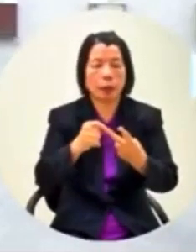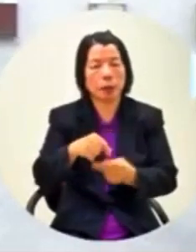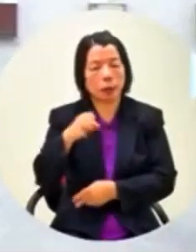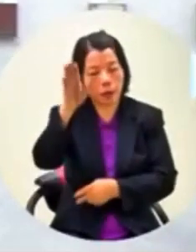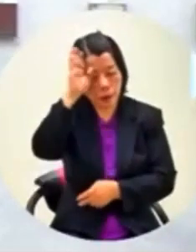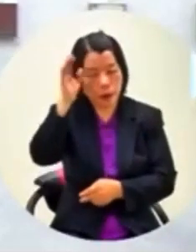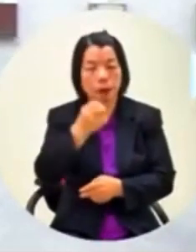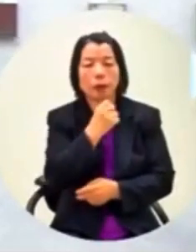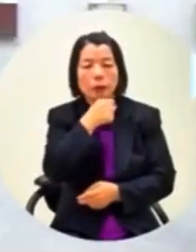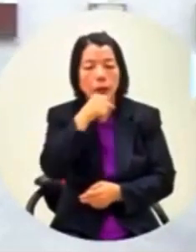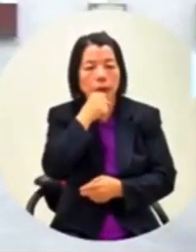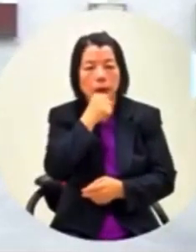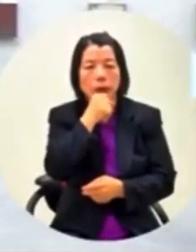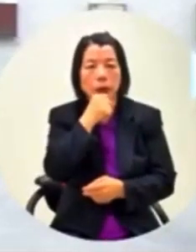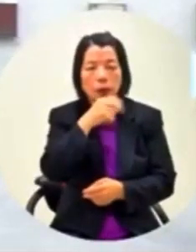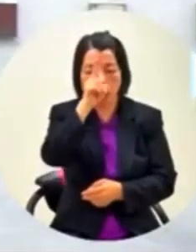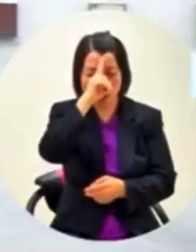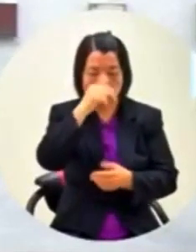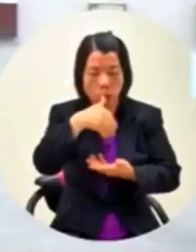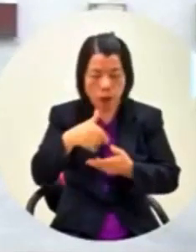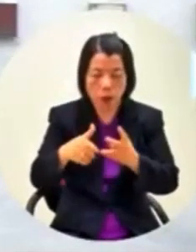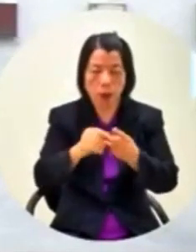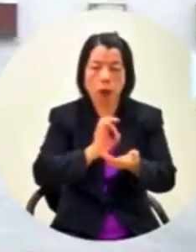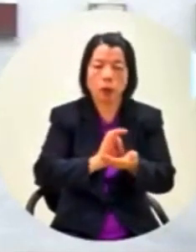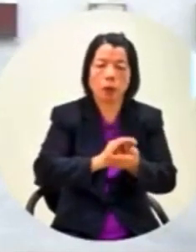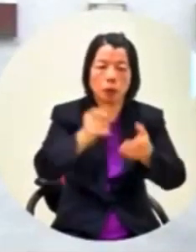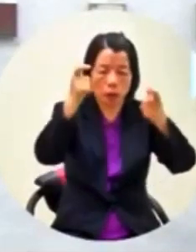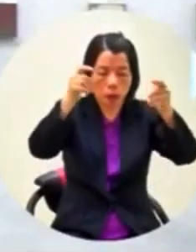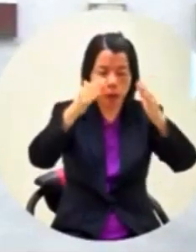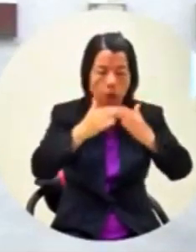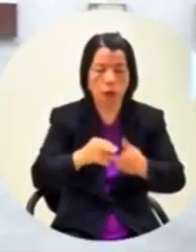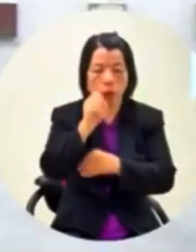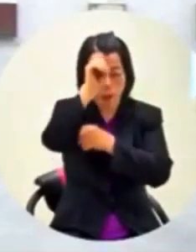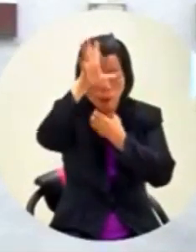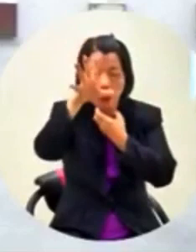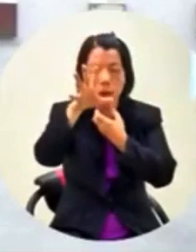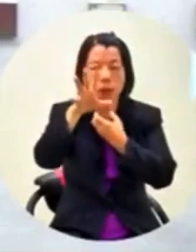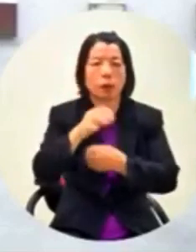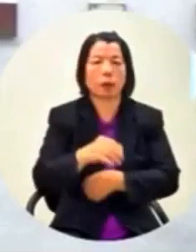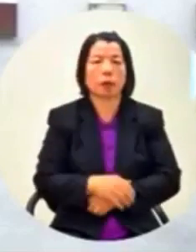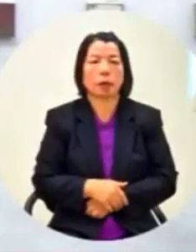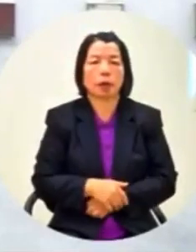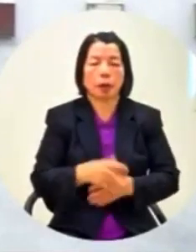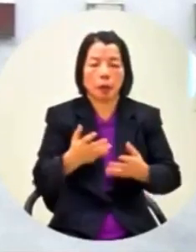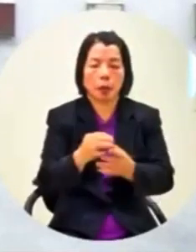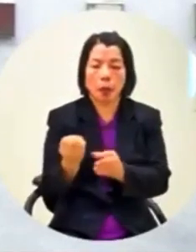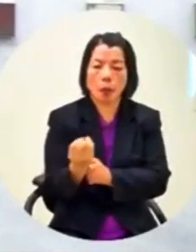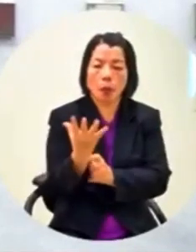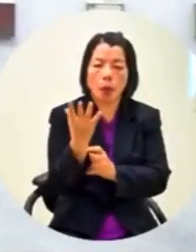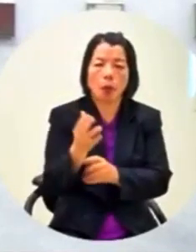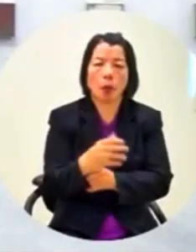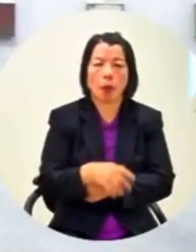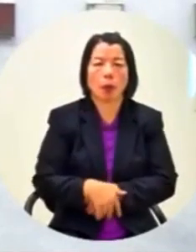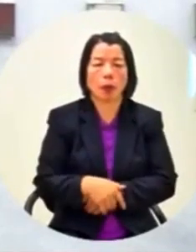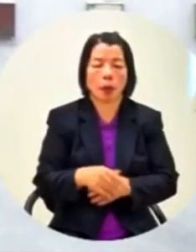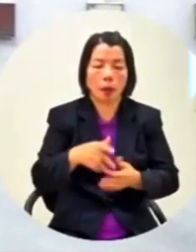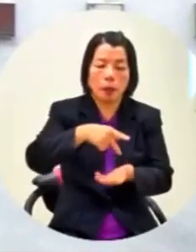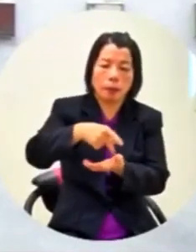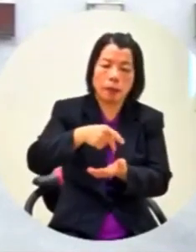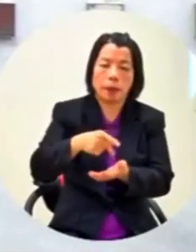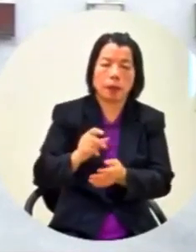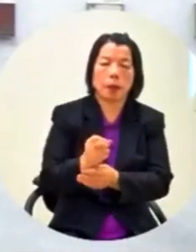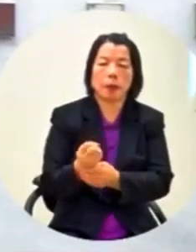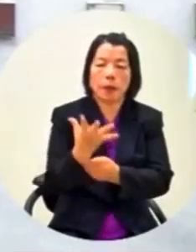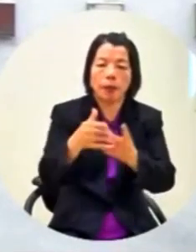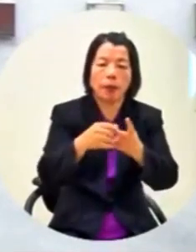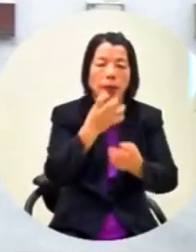励用我们高雄所产的凤梨、火鹤花、芭乐提出外销奖